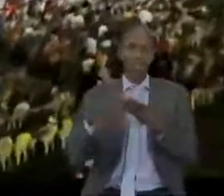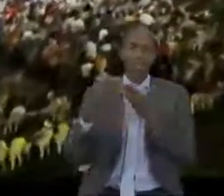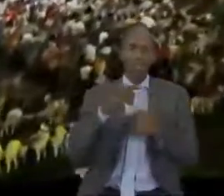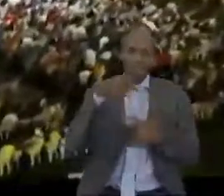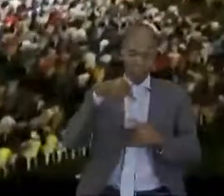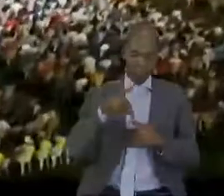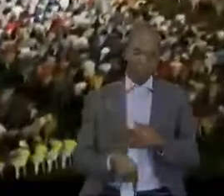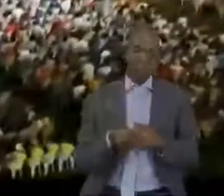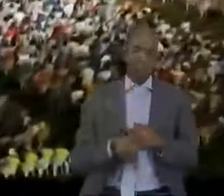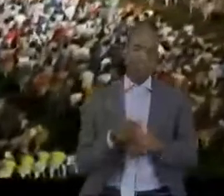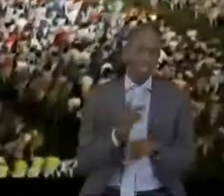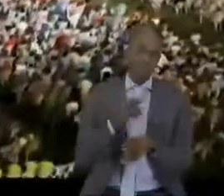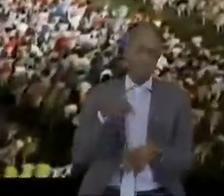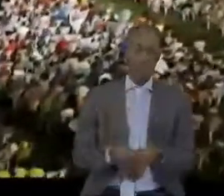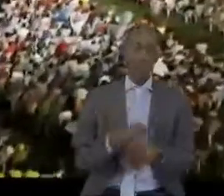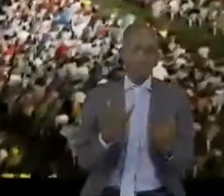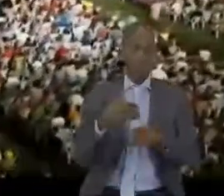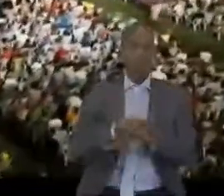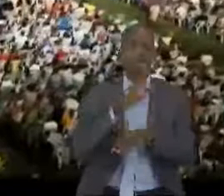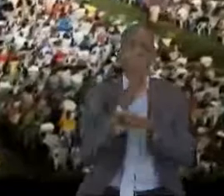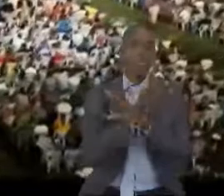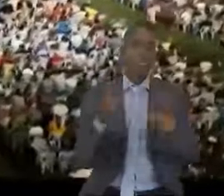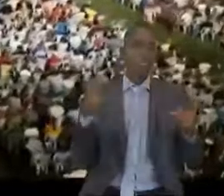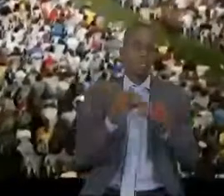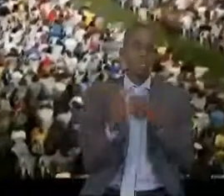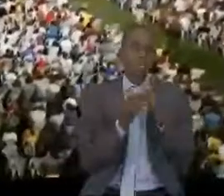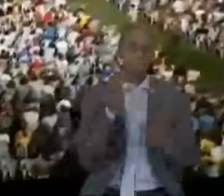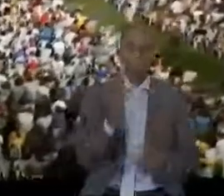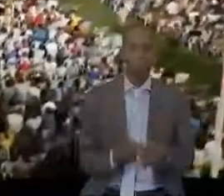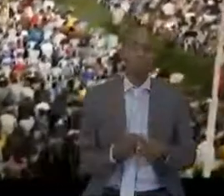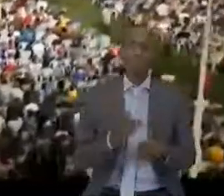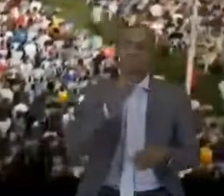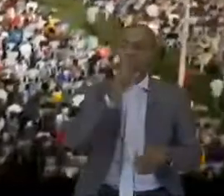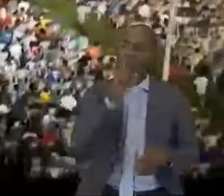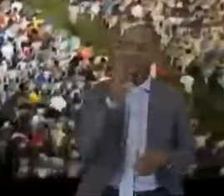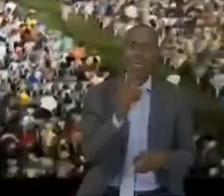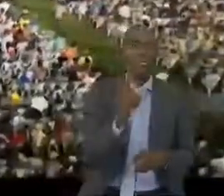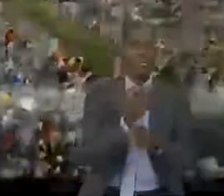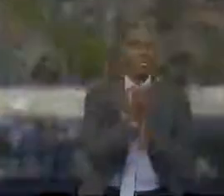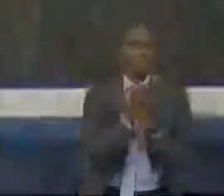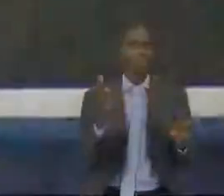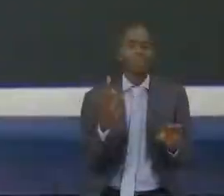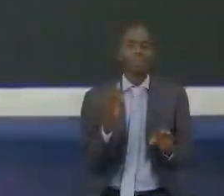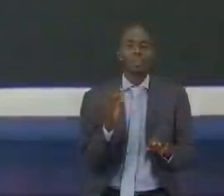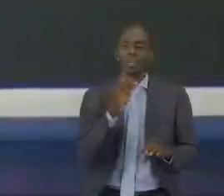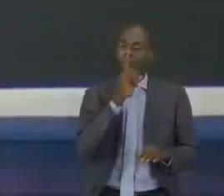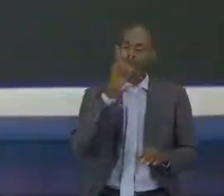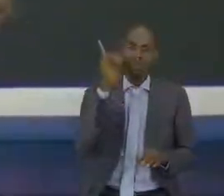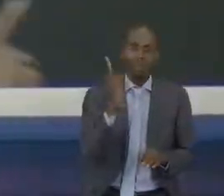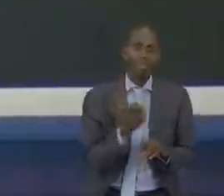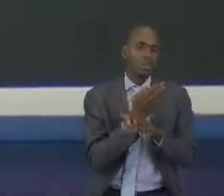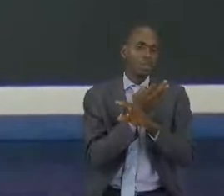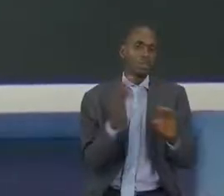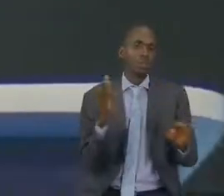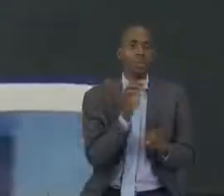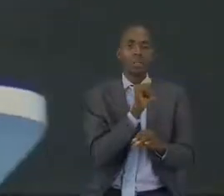là-bas. Ce soir, tu es libre. La liberté certaine. La libération assurée.